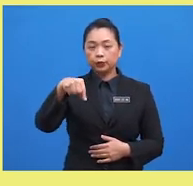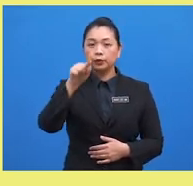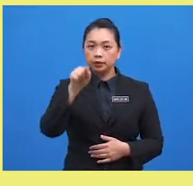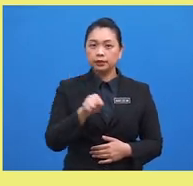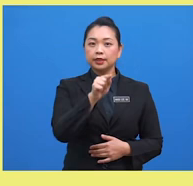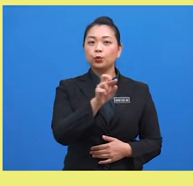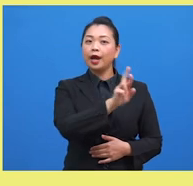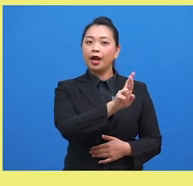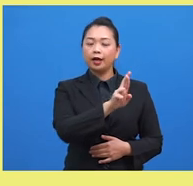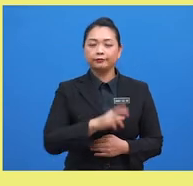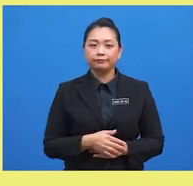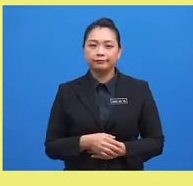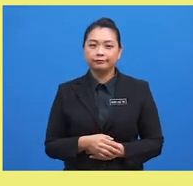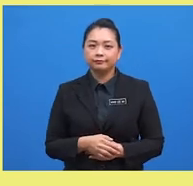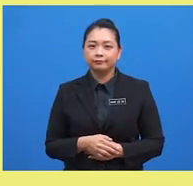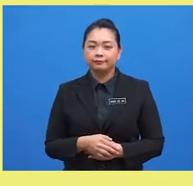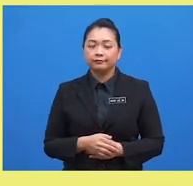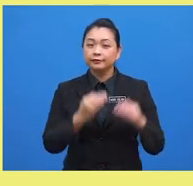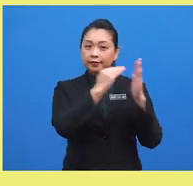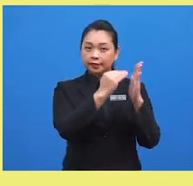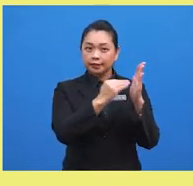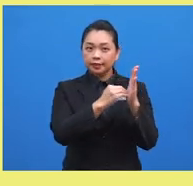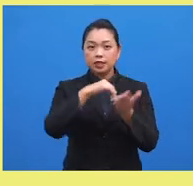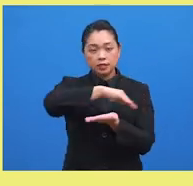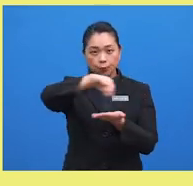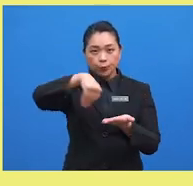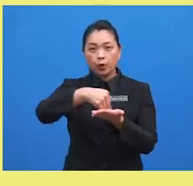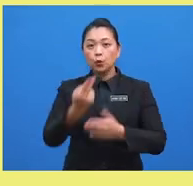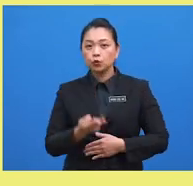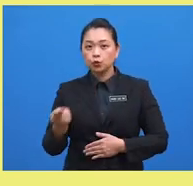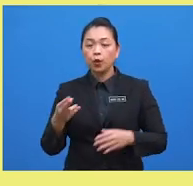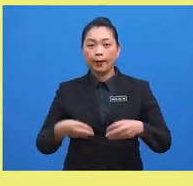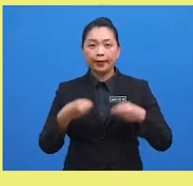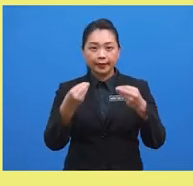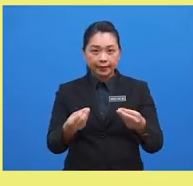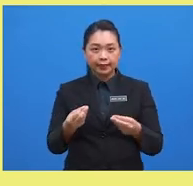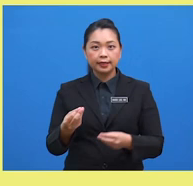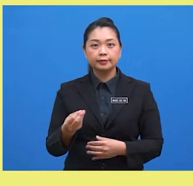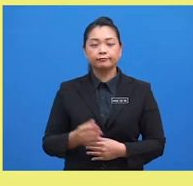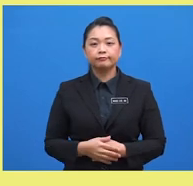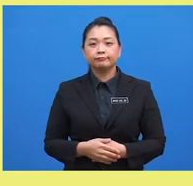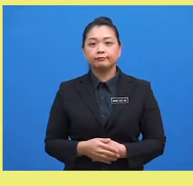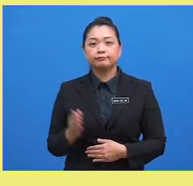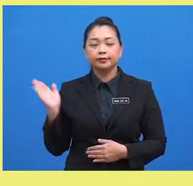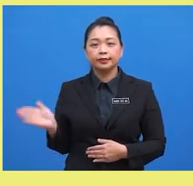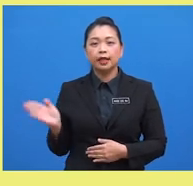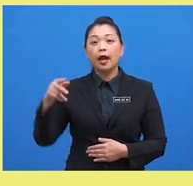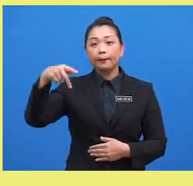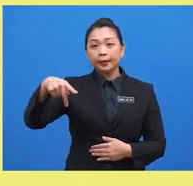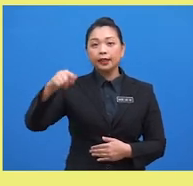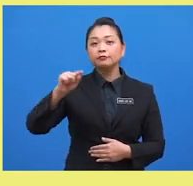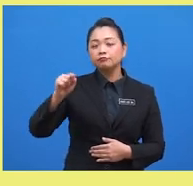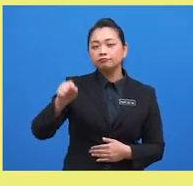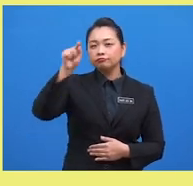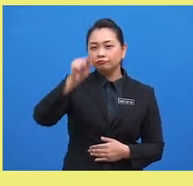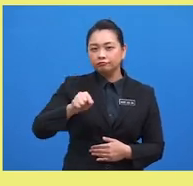Q kesatuan R. Senaraikan semua unsur bagi set P